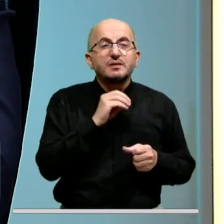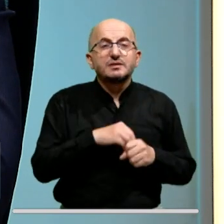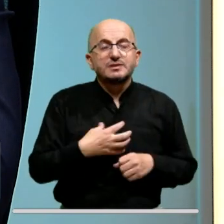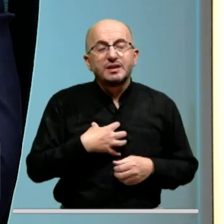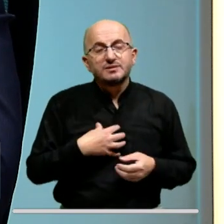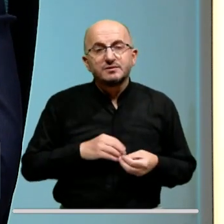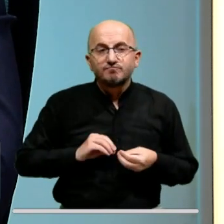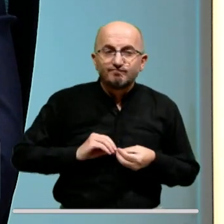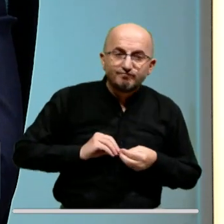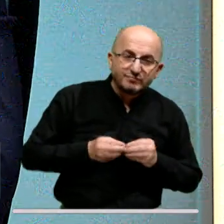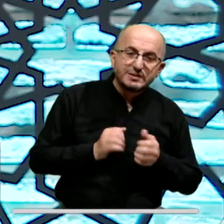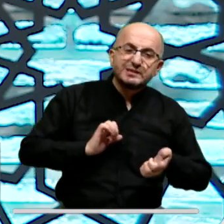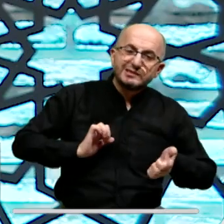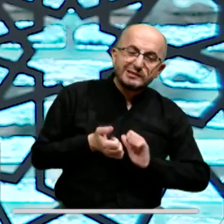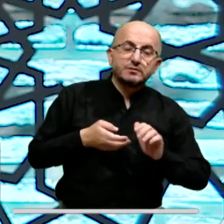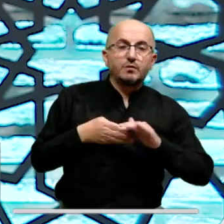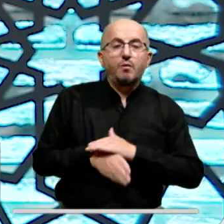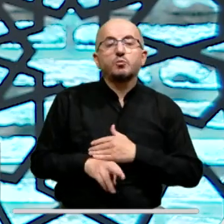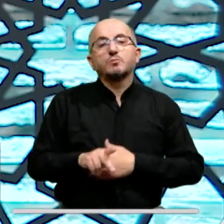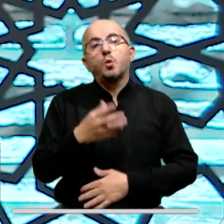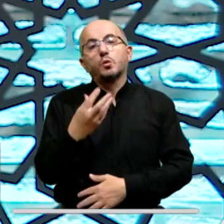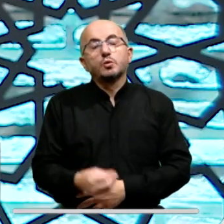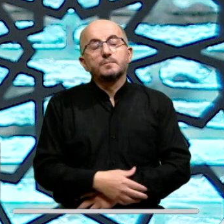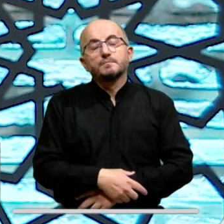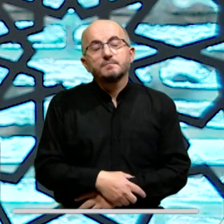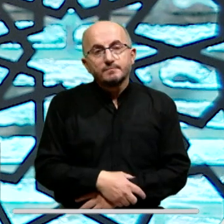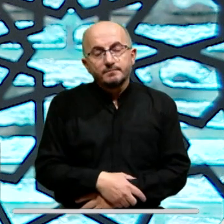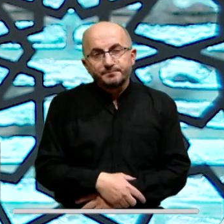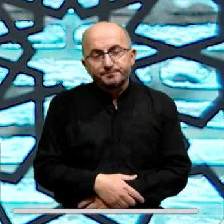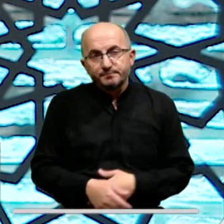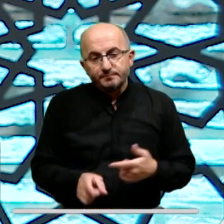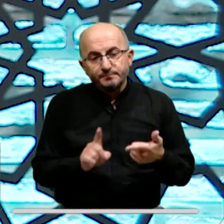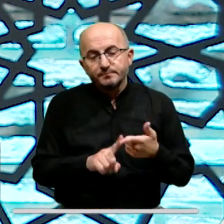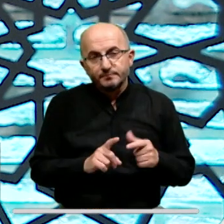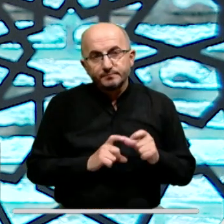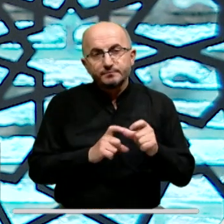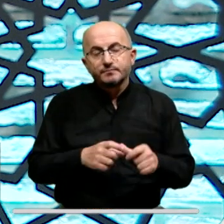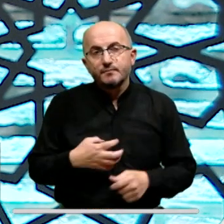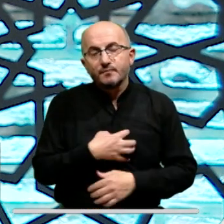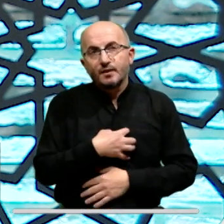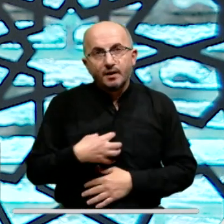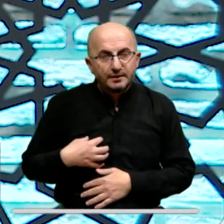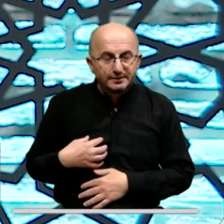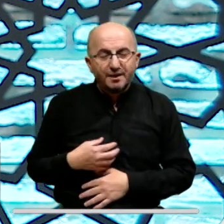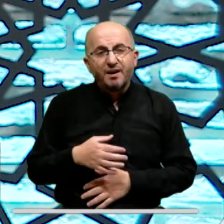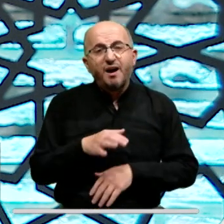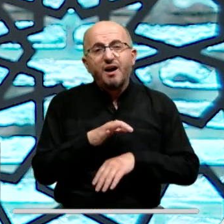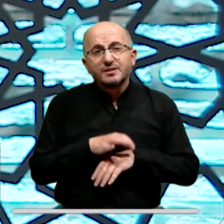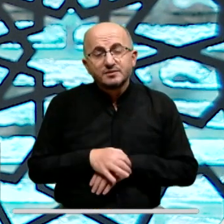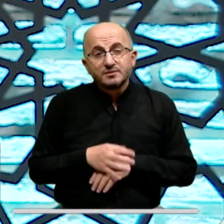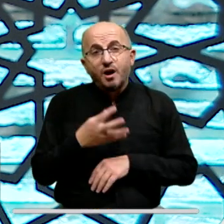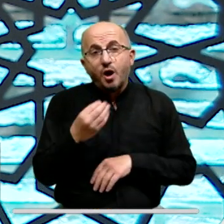sokmuş gibi oluyor. Eyvallah hocam, teşekkür ederiz. Beyhan Hanım'ın ikinci sorusu, annesi hasta